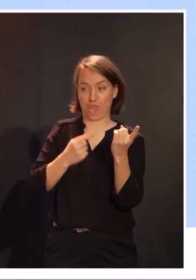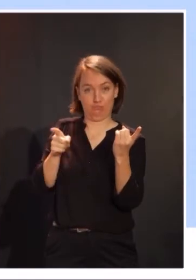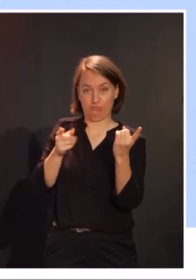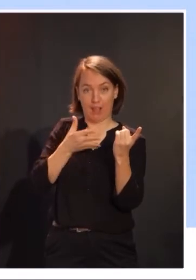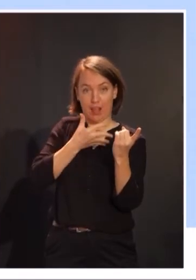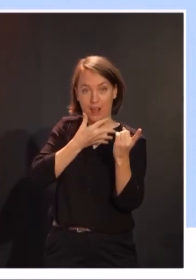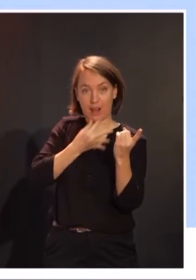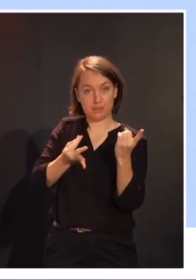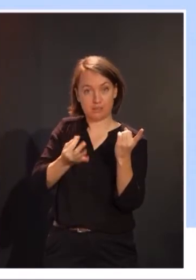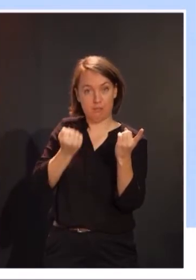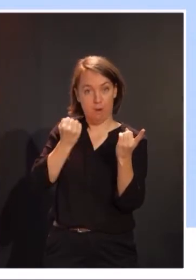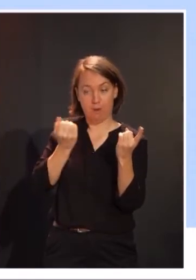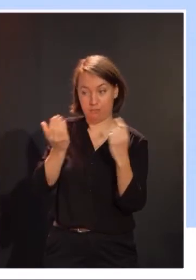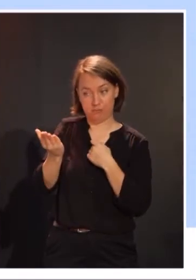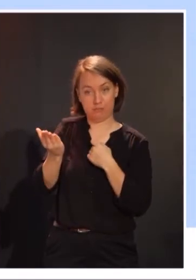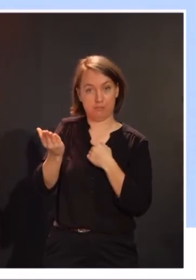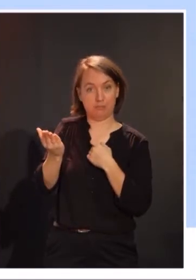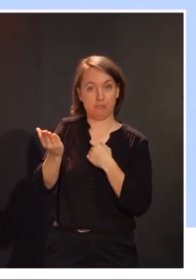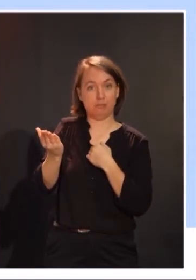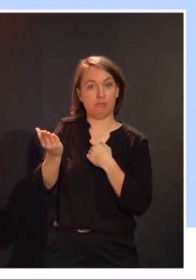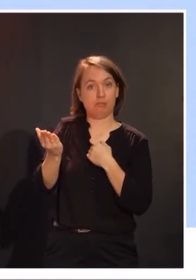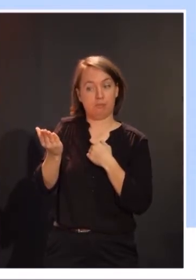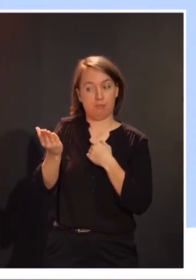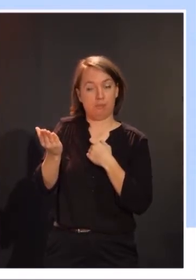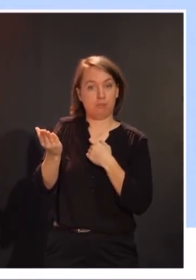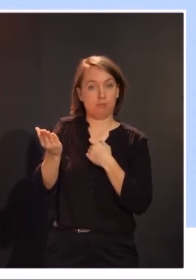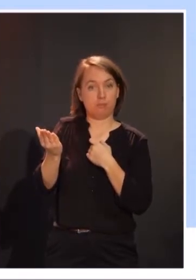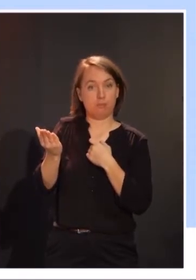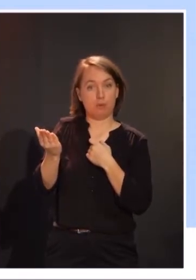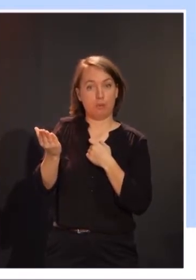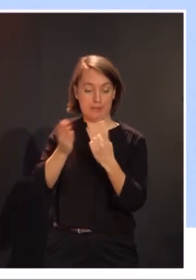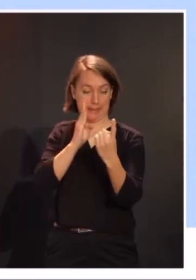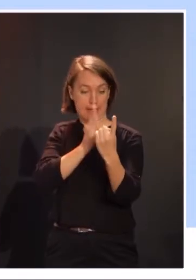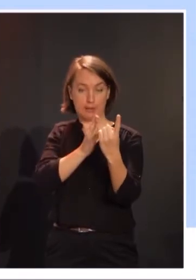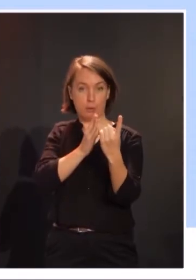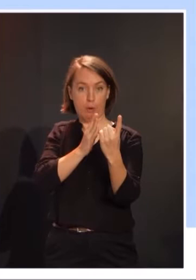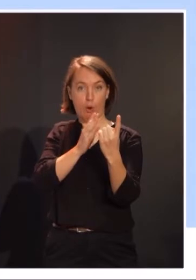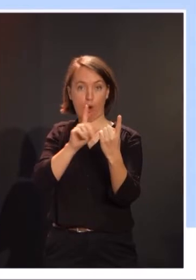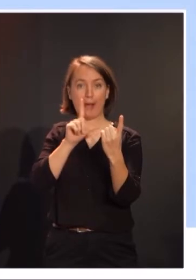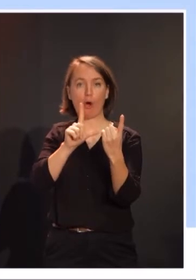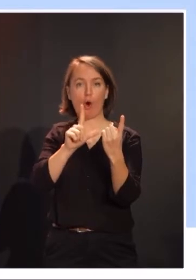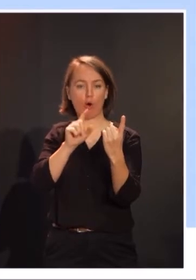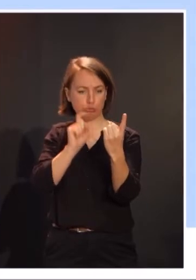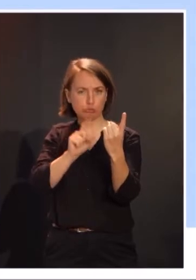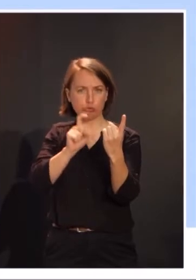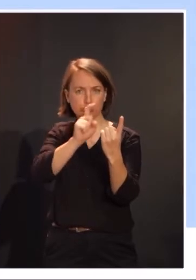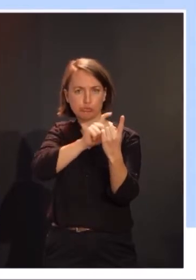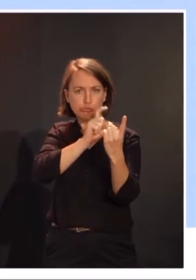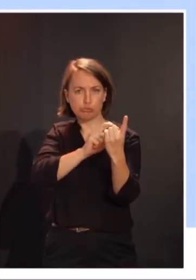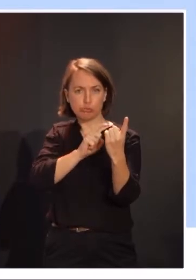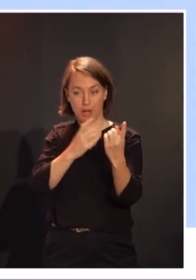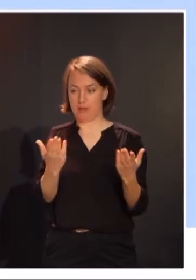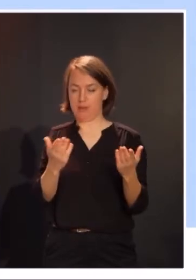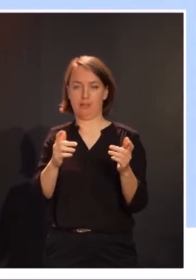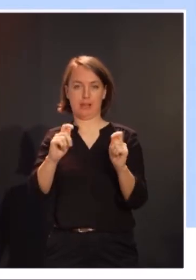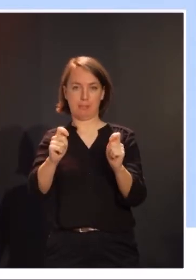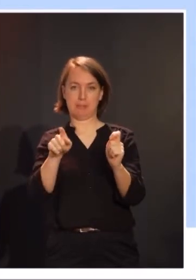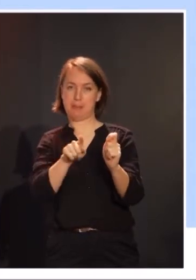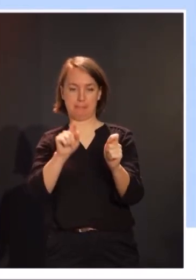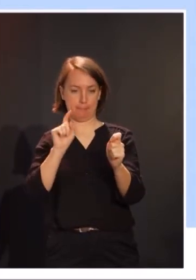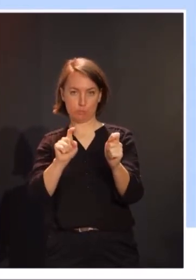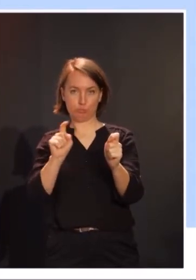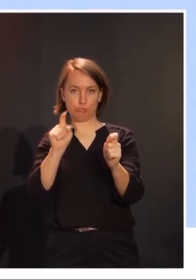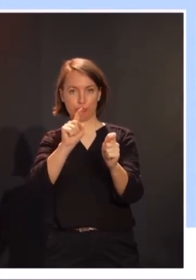La gestuelle était vraiment simplifiée par le fait d'accéder directement à l'écran, de toucher directement l'écran. Et c'est un environnement qu'elle connaissait